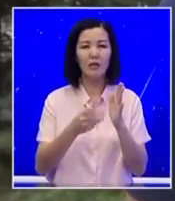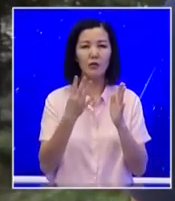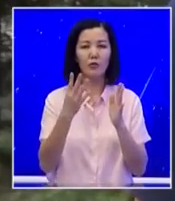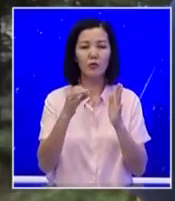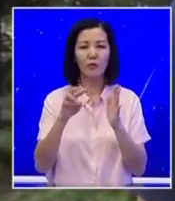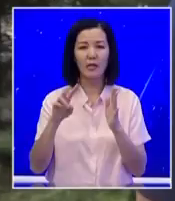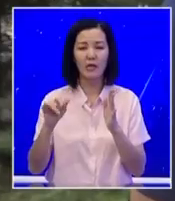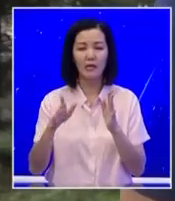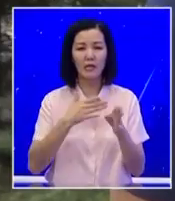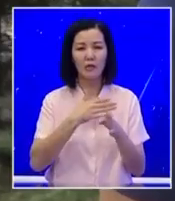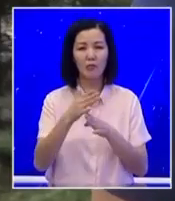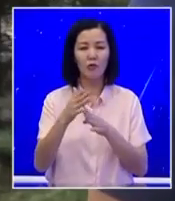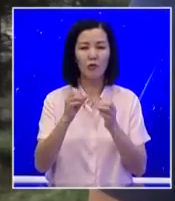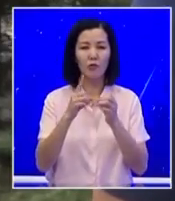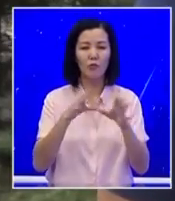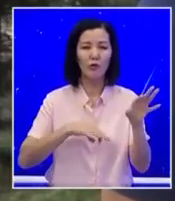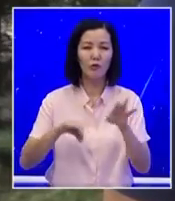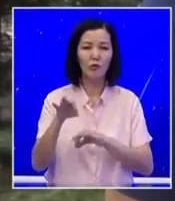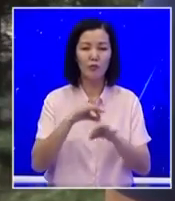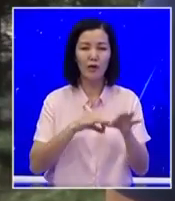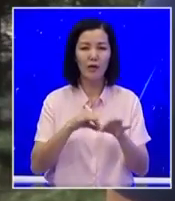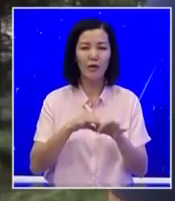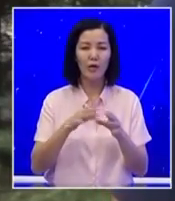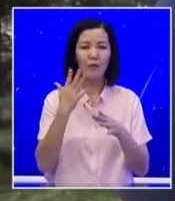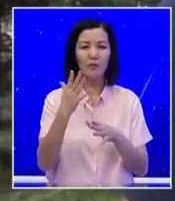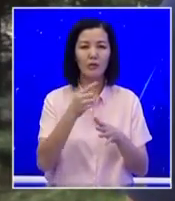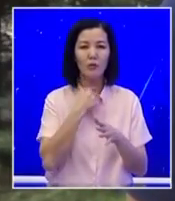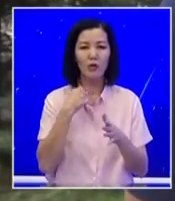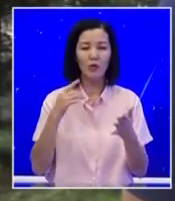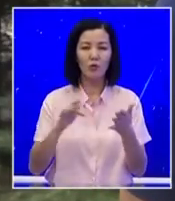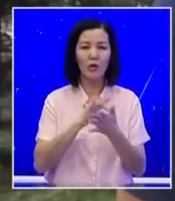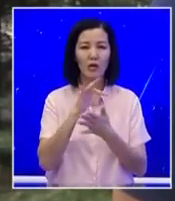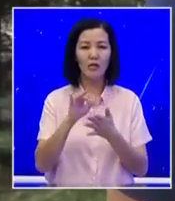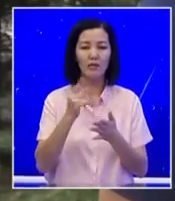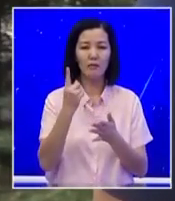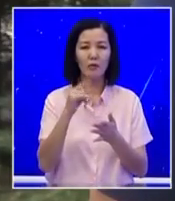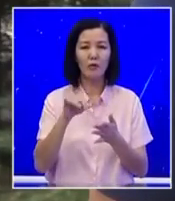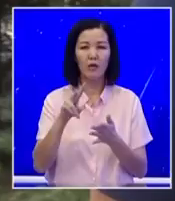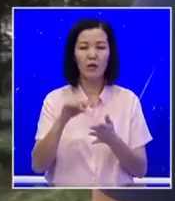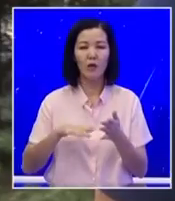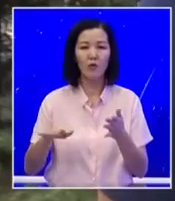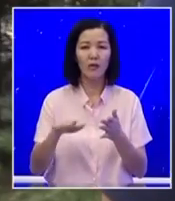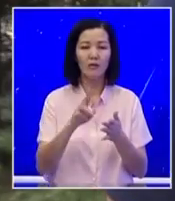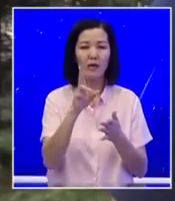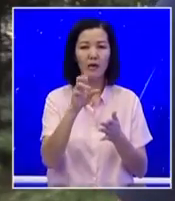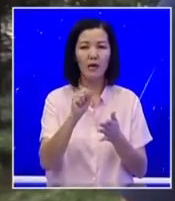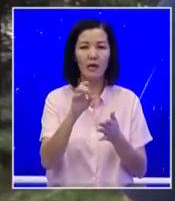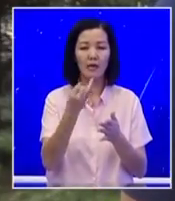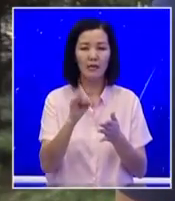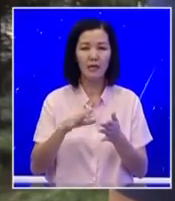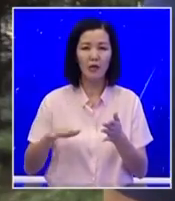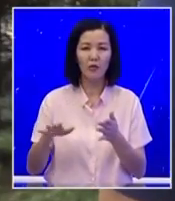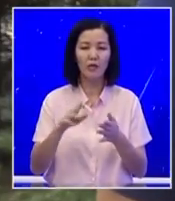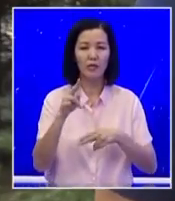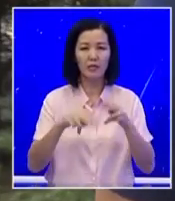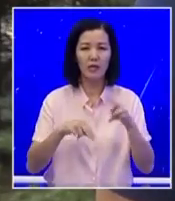Биылғы жылы ол 11 жоба. Оның 5-еуі Талдықорған қаласында, 1-еуі Іле ауданында. Қалғаны Қарасай ауданында салынып жатыр.